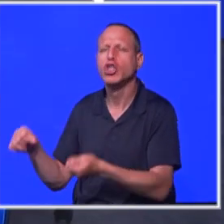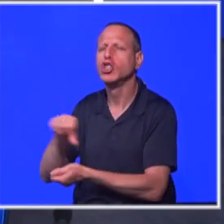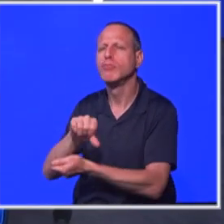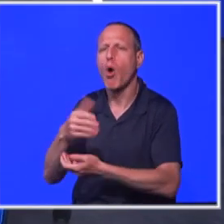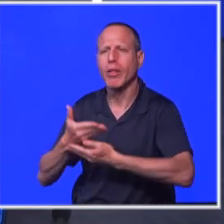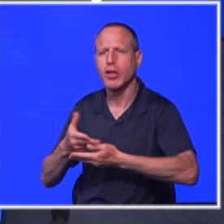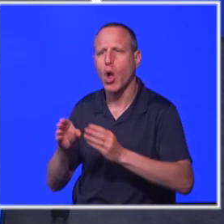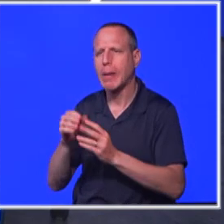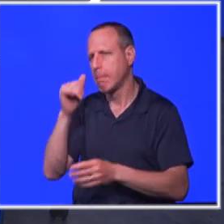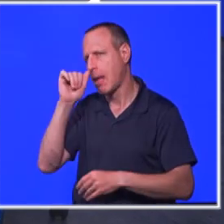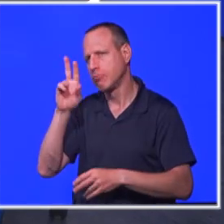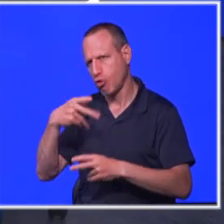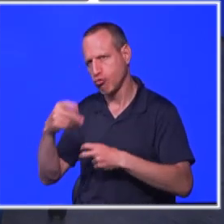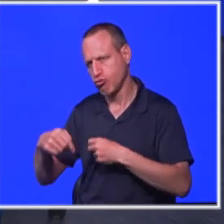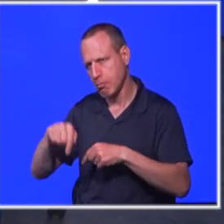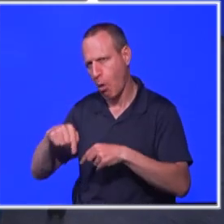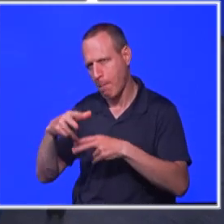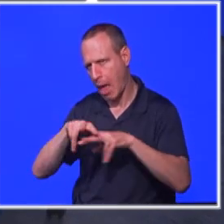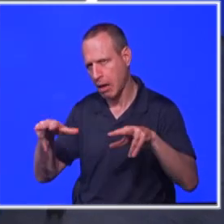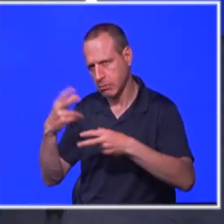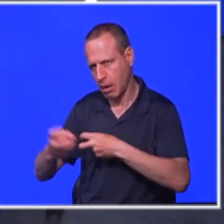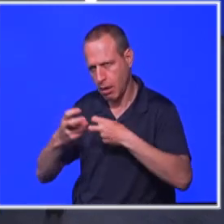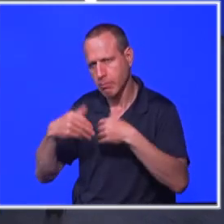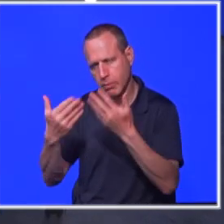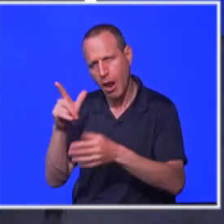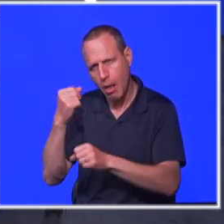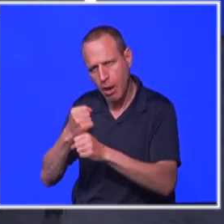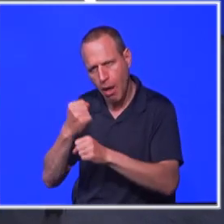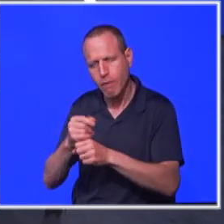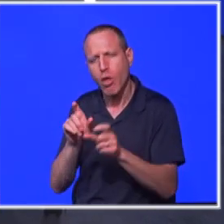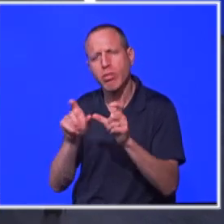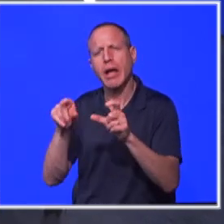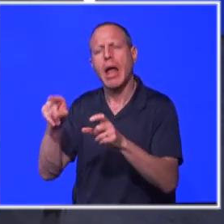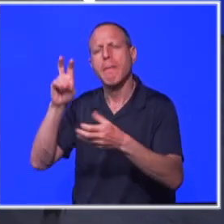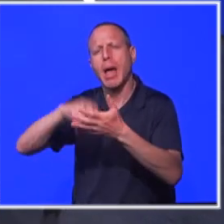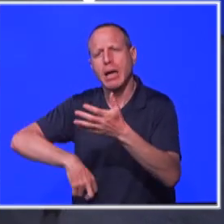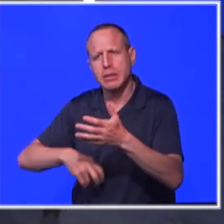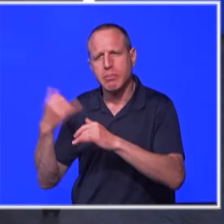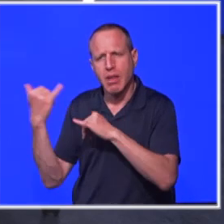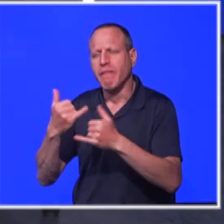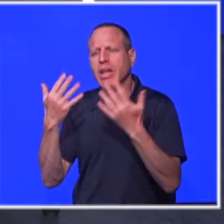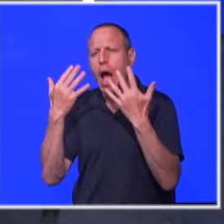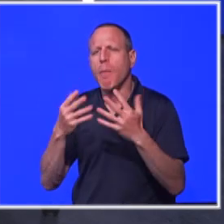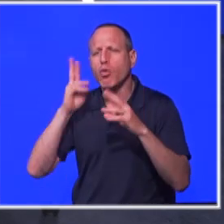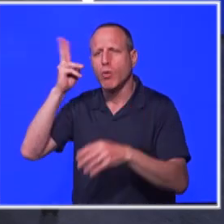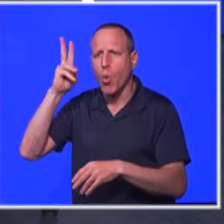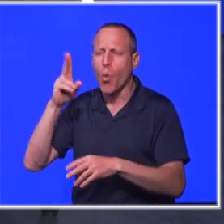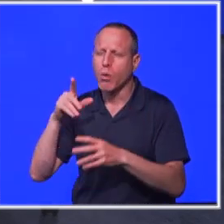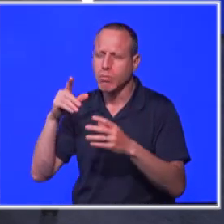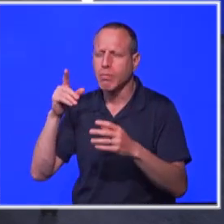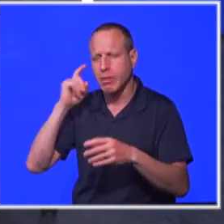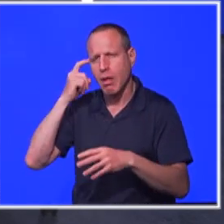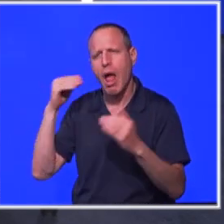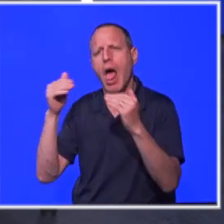המים? יש לנו חקלאים בארץ, תן להם לעבוד, תגן עליהם עם מכסים, תביא כמות מחול, תדאג לאזן הכל.